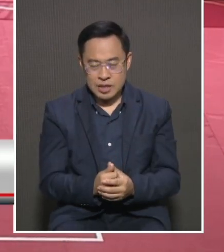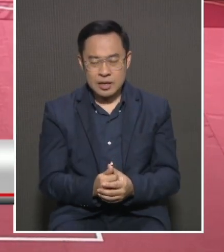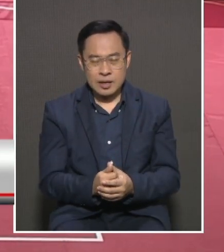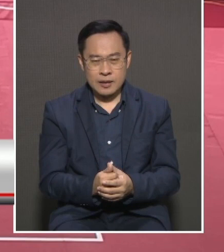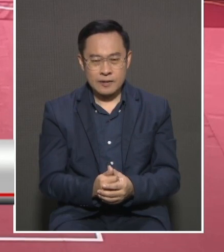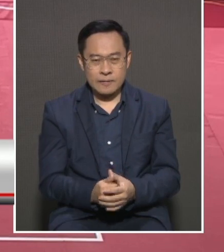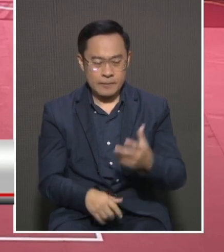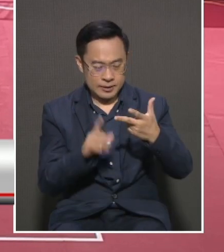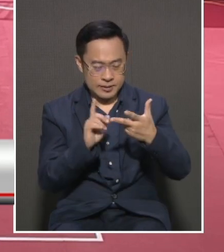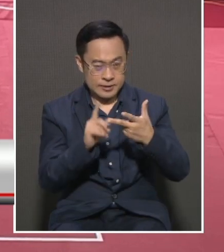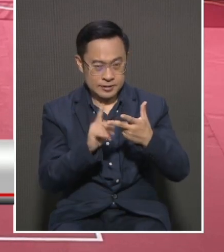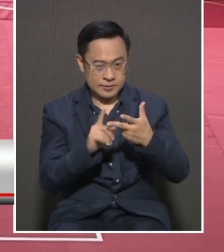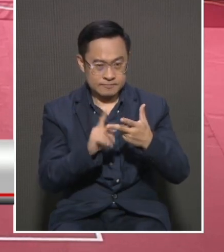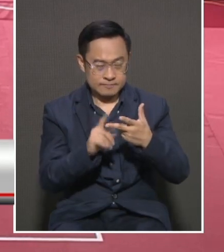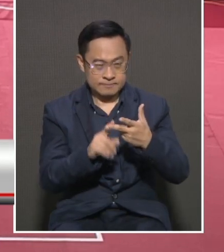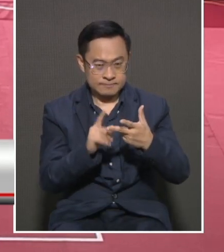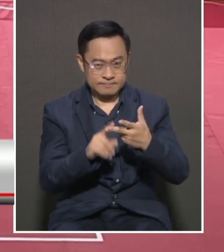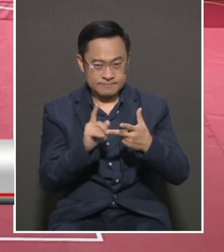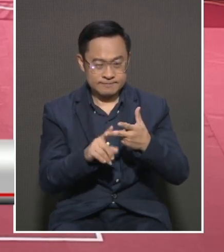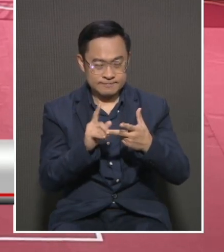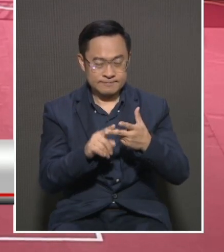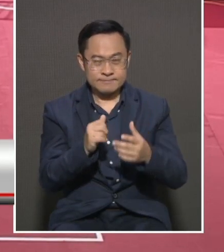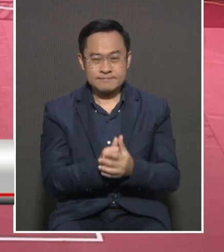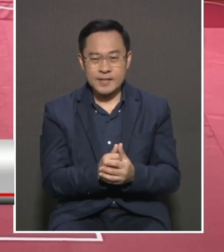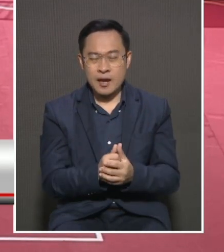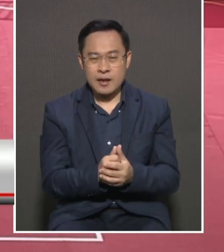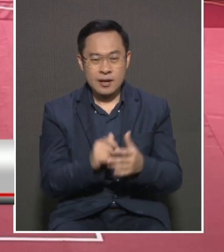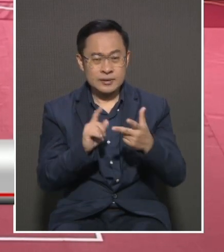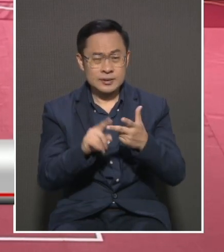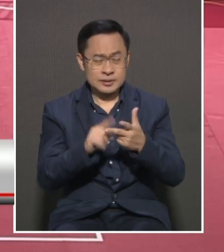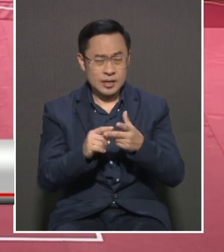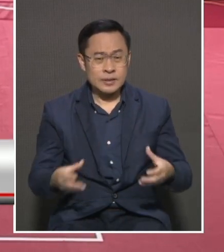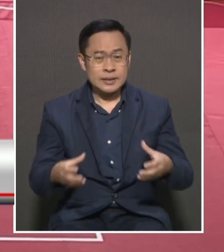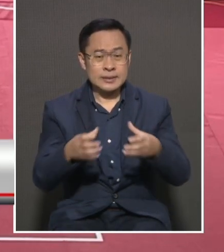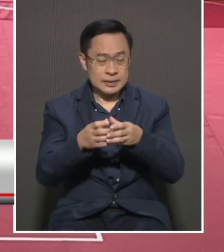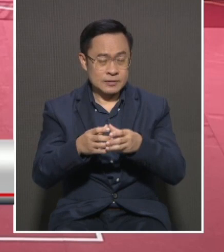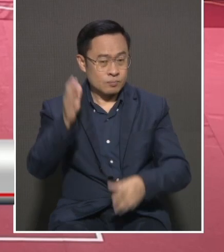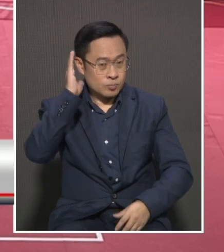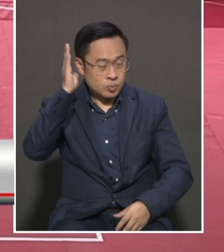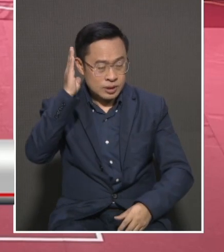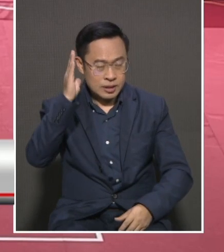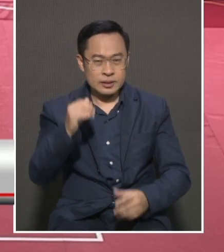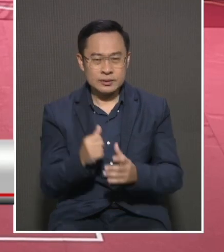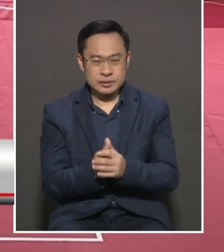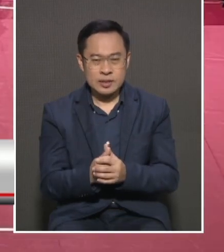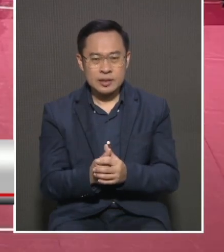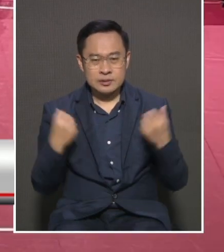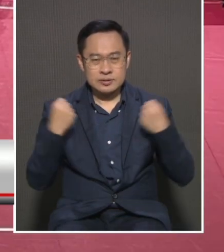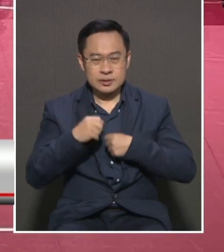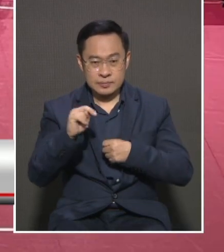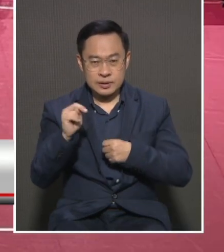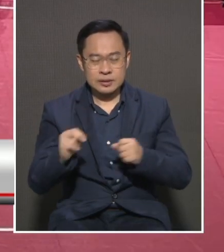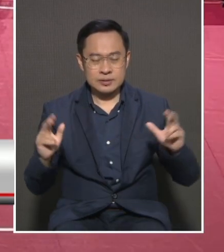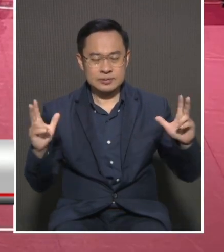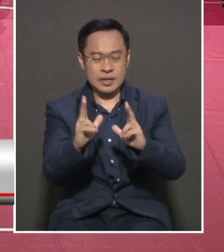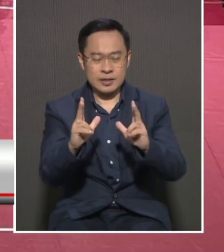ของวันไปแบบสบายๆนะคะทีนี้มาปิดท้ายกันที่ประเภททีมเดี่ยวชายที่มาในชุดสีน้ำเงินนะคะ